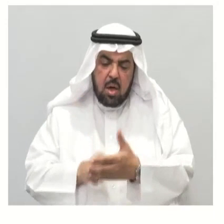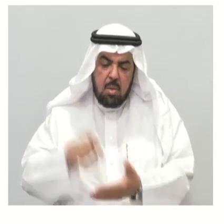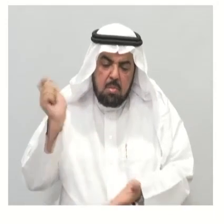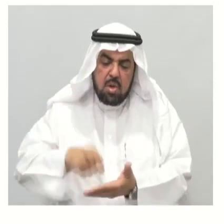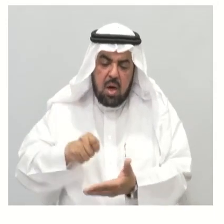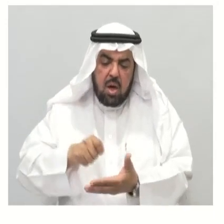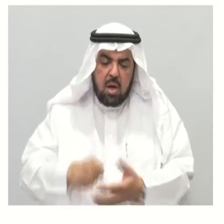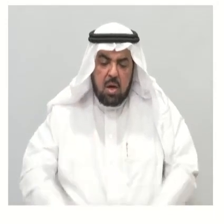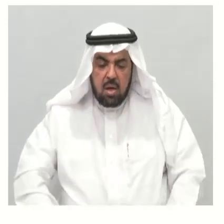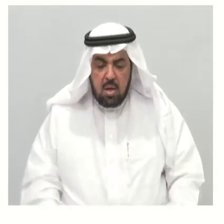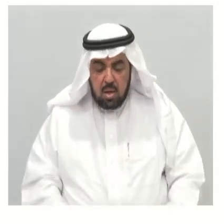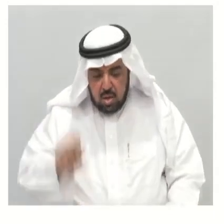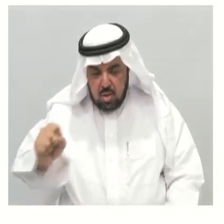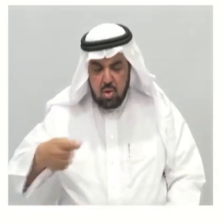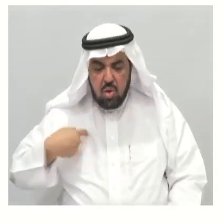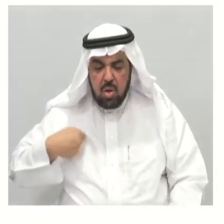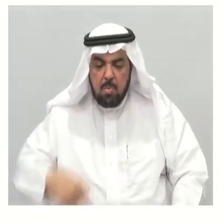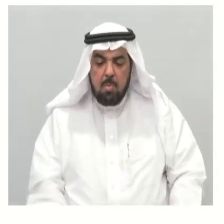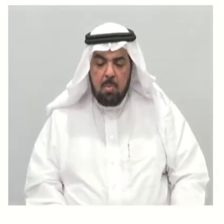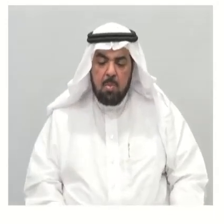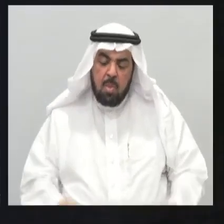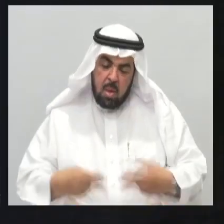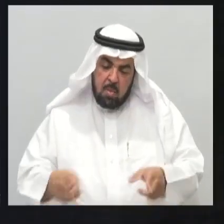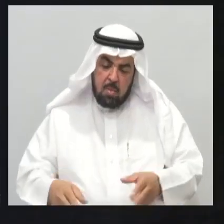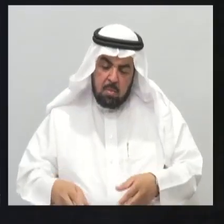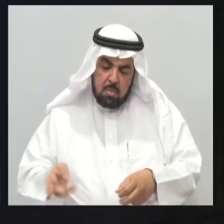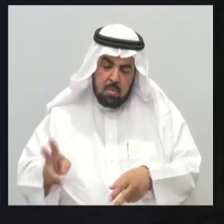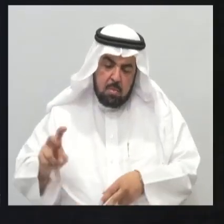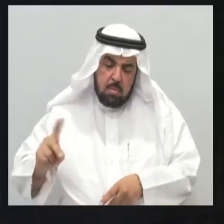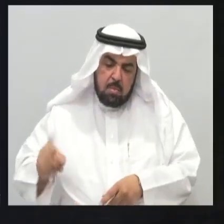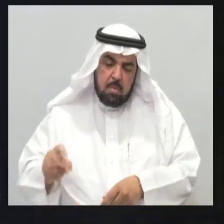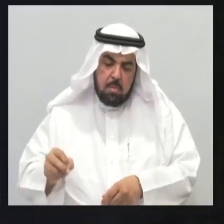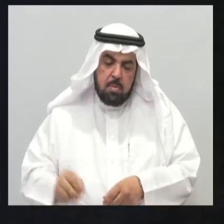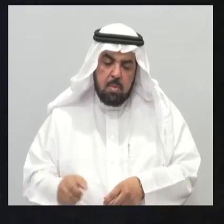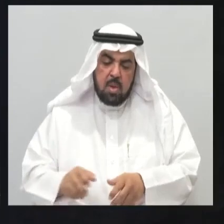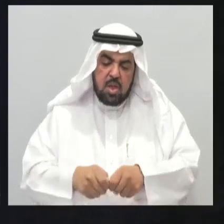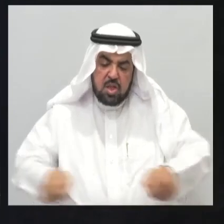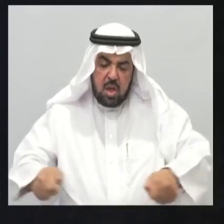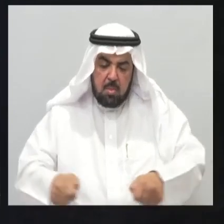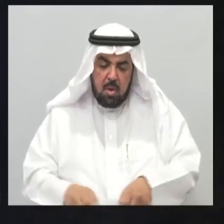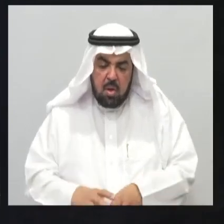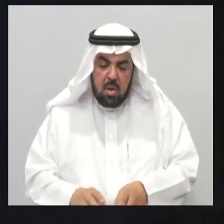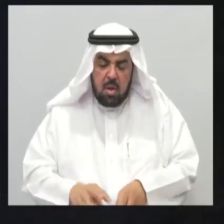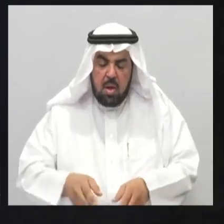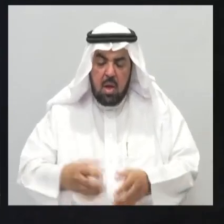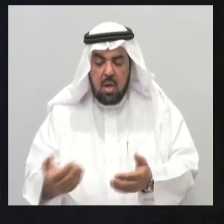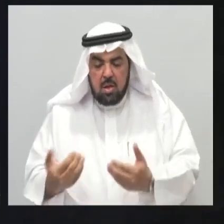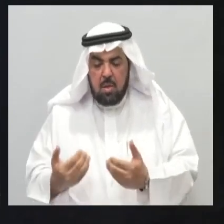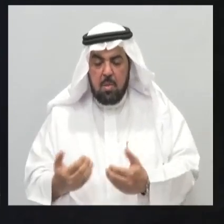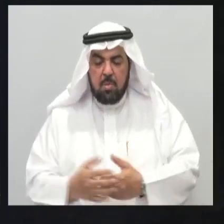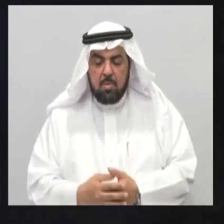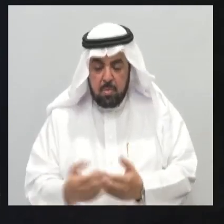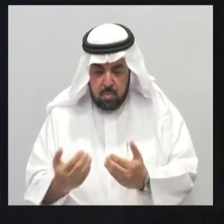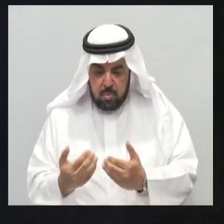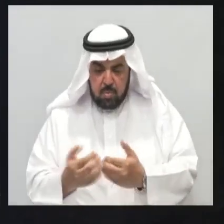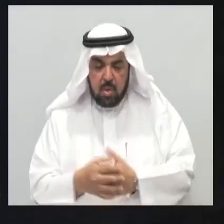بمطرقة. هذه الخاصية هل تسمى قابلية الطرق أم قابلية السحب أم قابلية الجذب أو